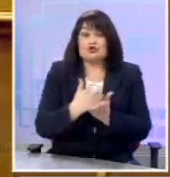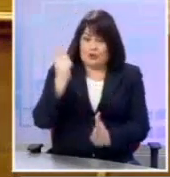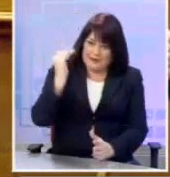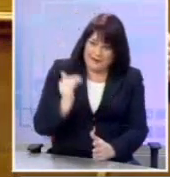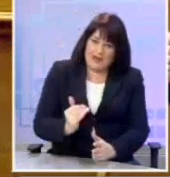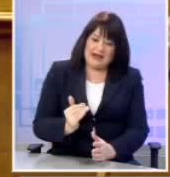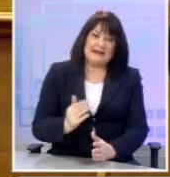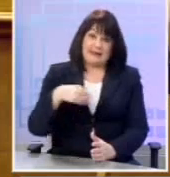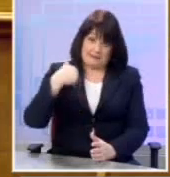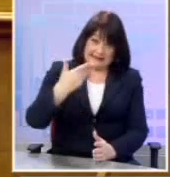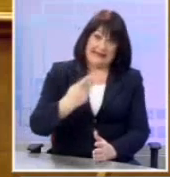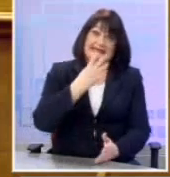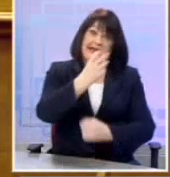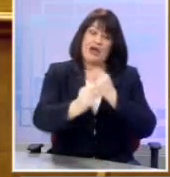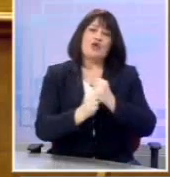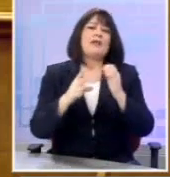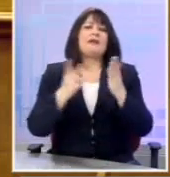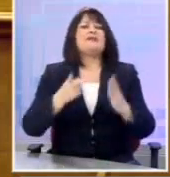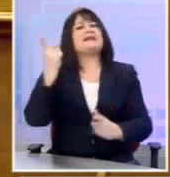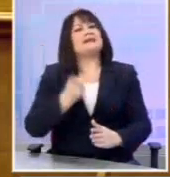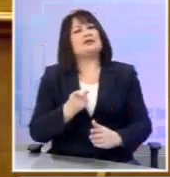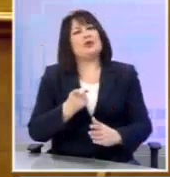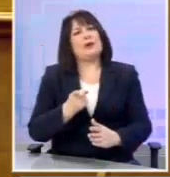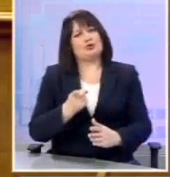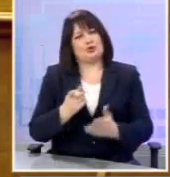για τα τρία επόμενα στο 17%.